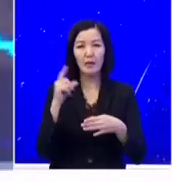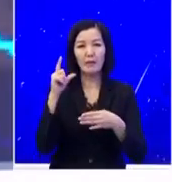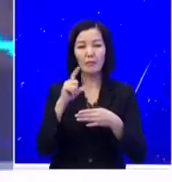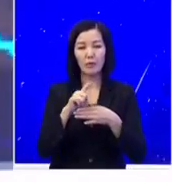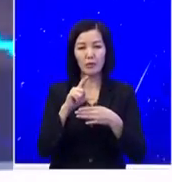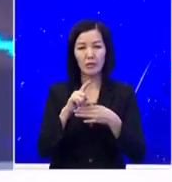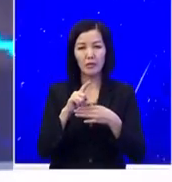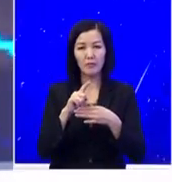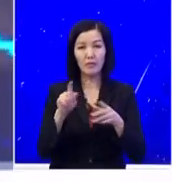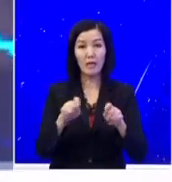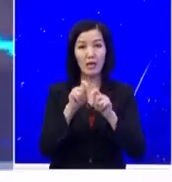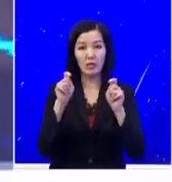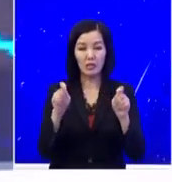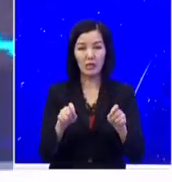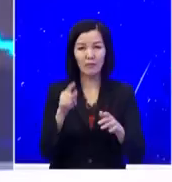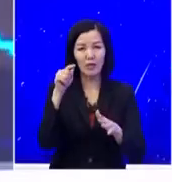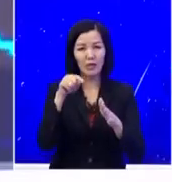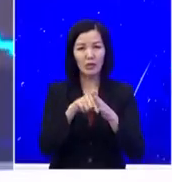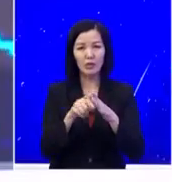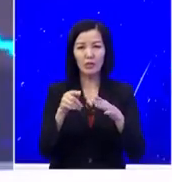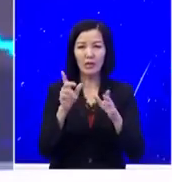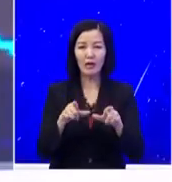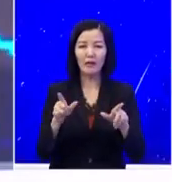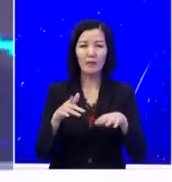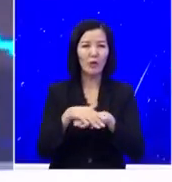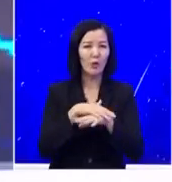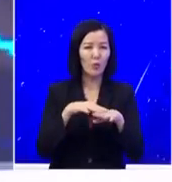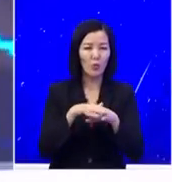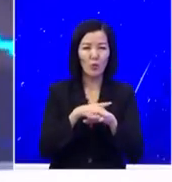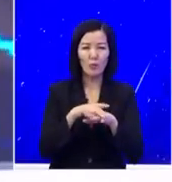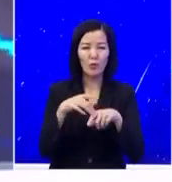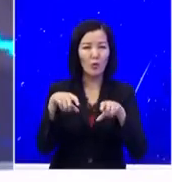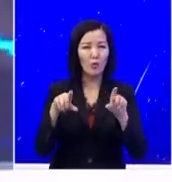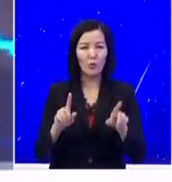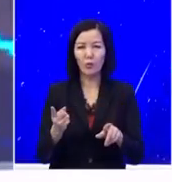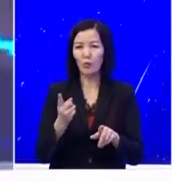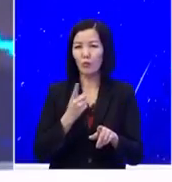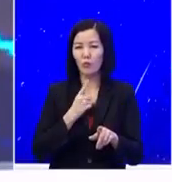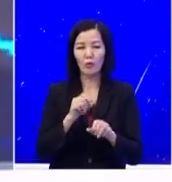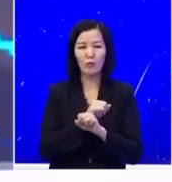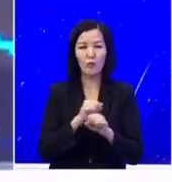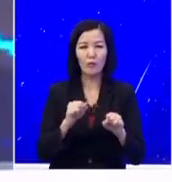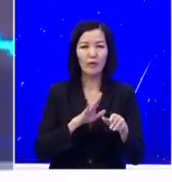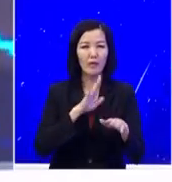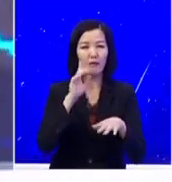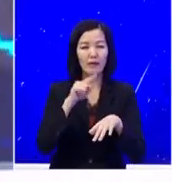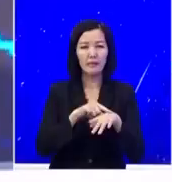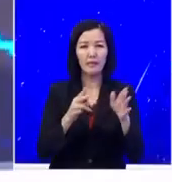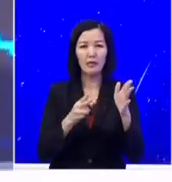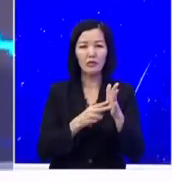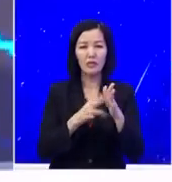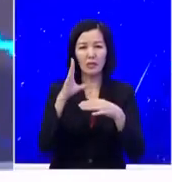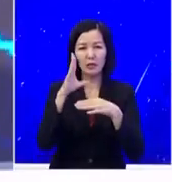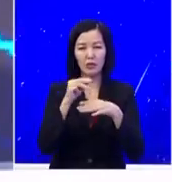Мешіттеріміз ашылғанмен тек қана күндізгі уақытта таңғы сағат 7-ден кешкі сағат 8-ге дейін Алла